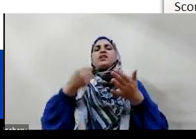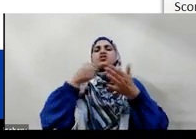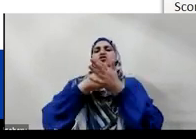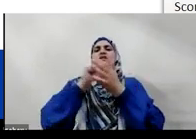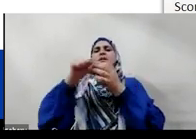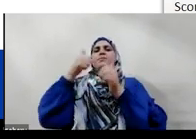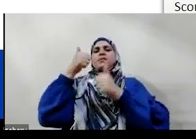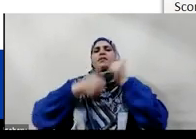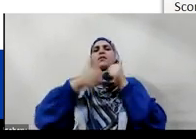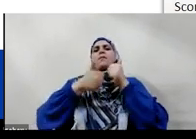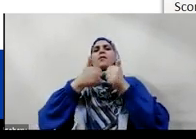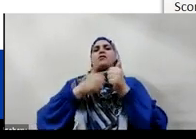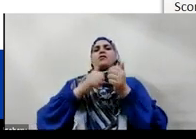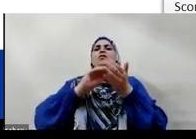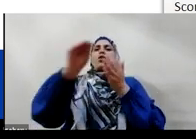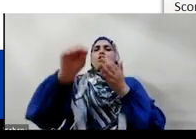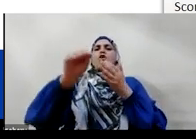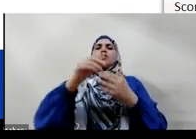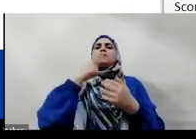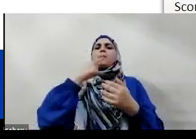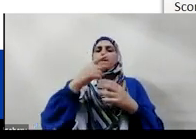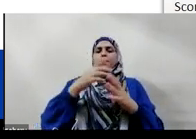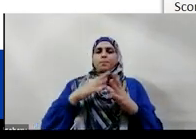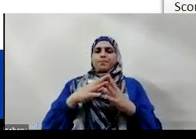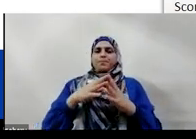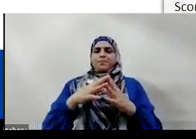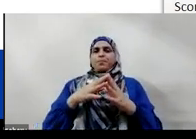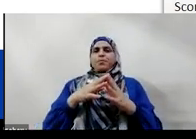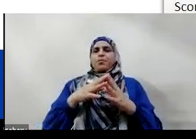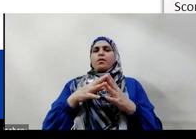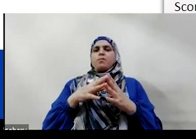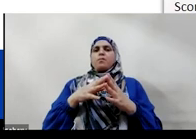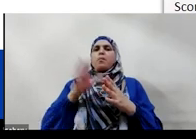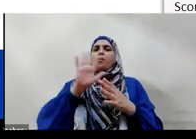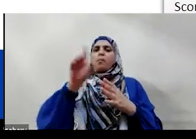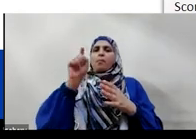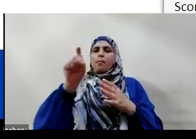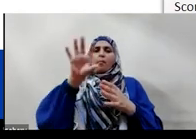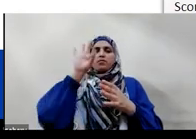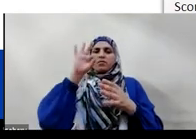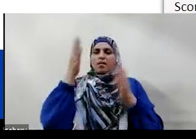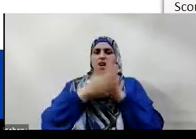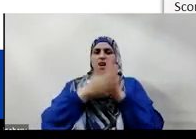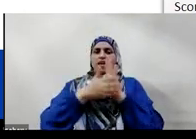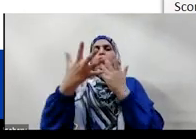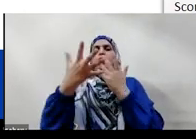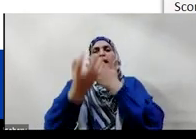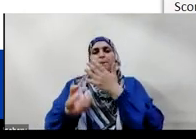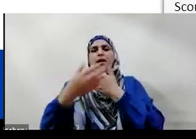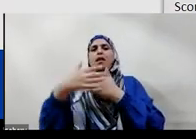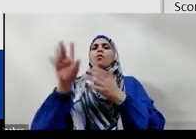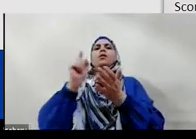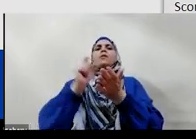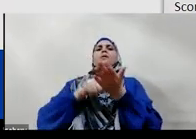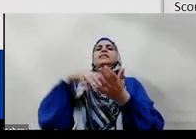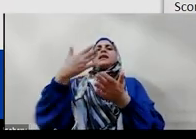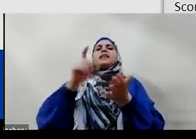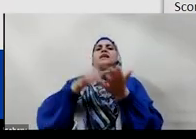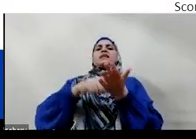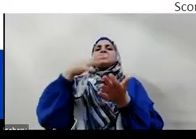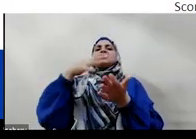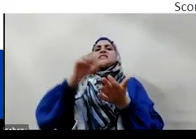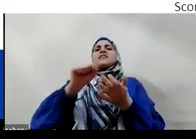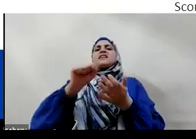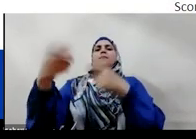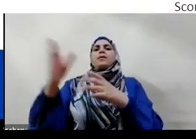بتاع الاختبار الانجليش اللي انا حصلت عليه، فبعمل تشوز فايل وبابلود السكور بتاع الانجليش اللي انا هقدم